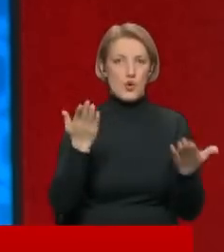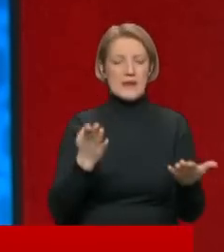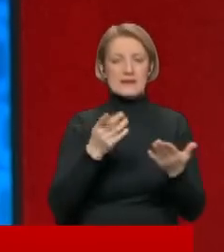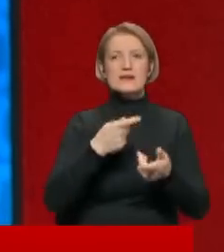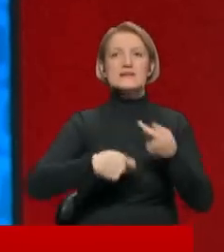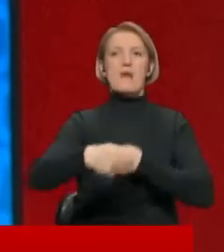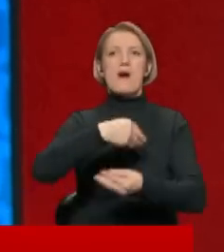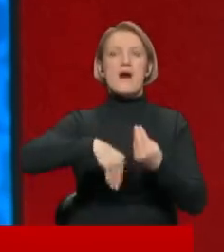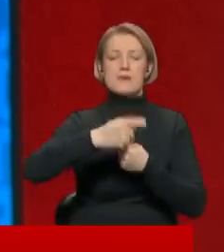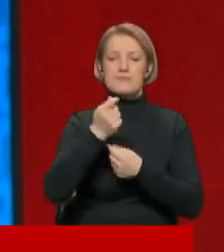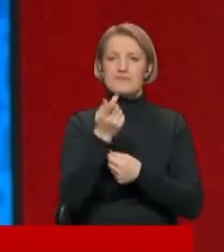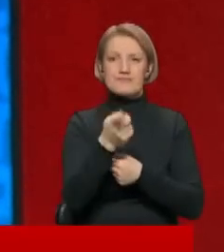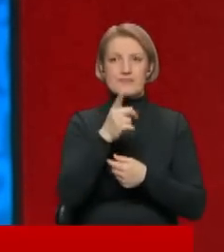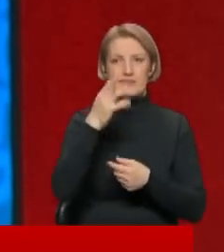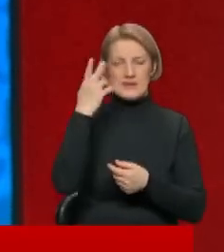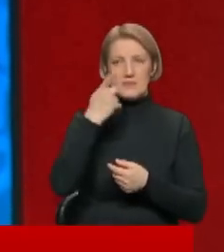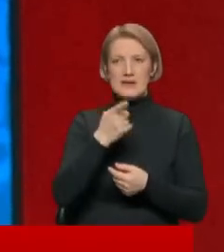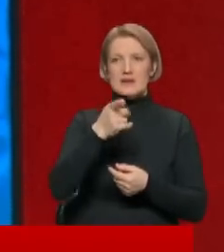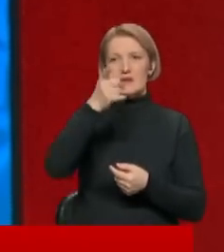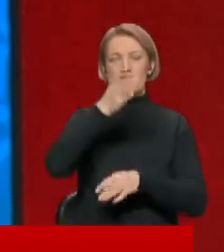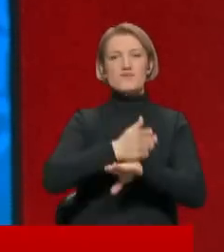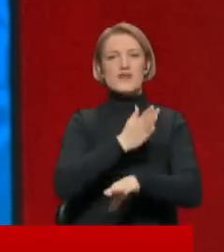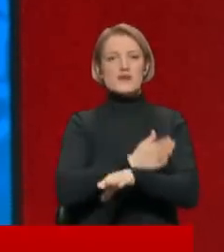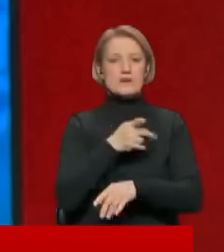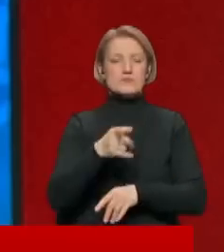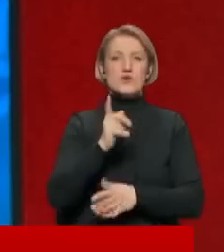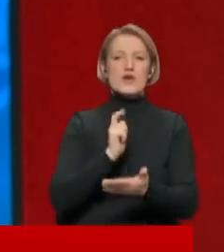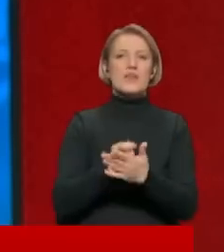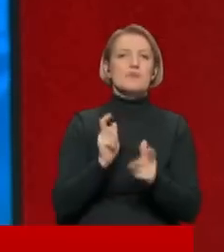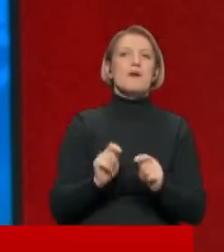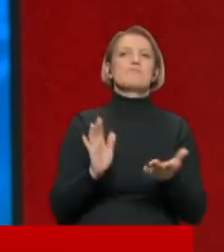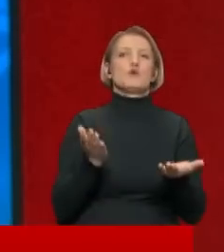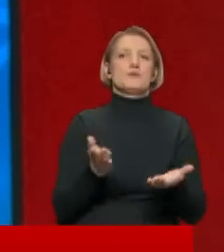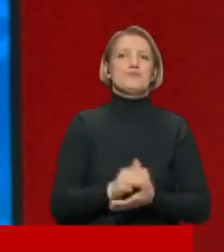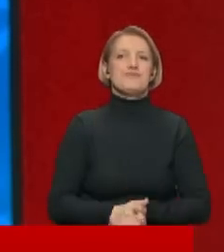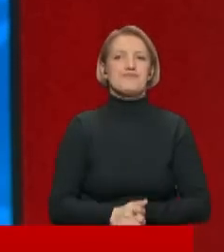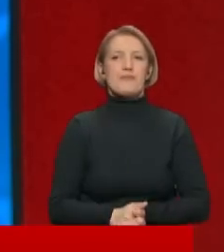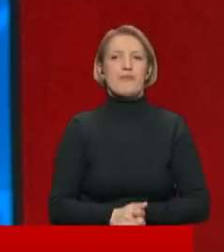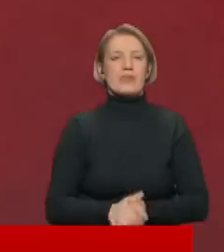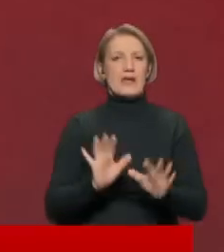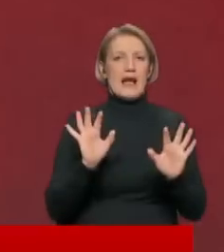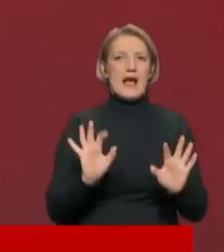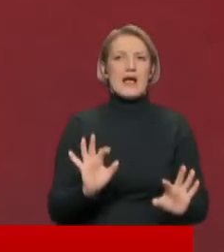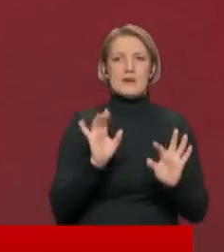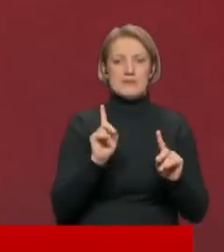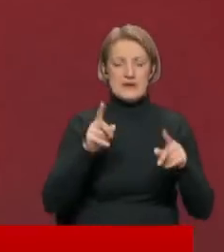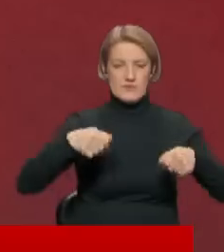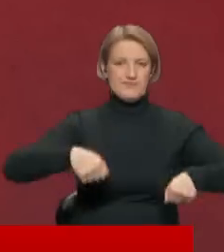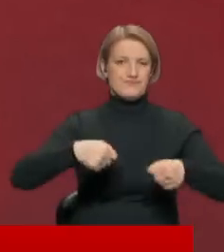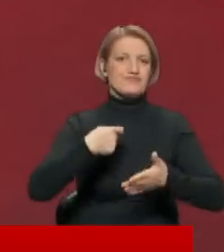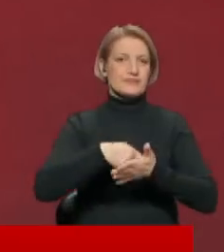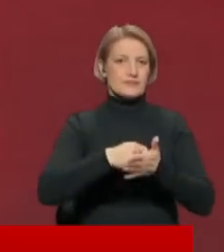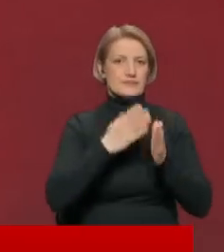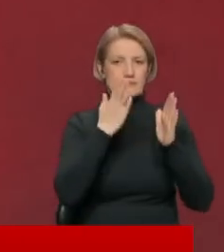sermayaççı olan bir ülkede yabancı sermayeyi yerleşip vatandaşlarımız ülkeye yatırım yapmaz Şimdi hemen bir Çarşı pazara